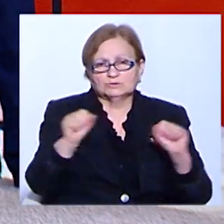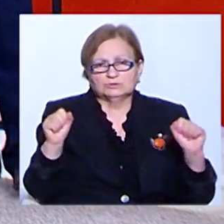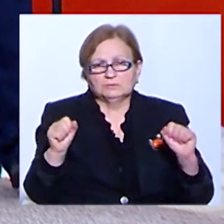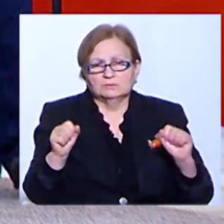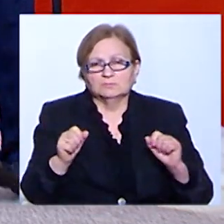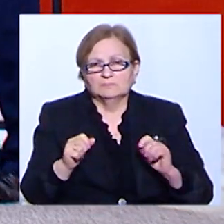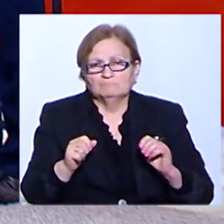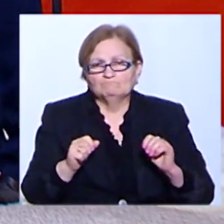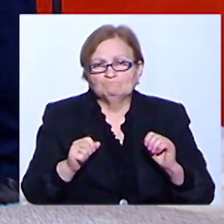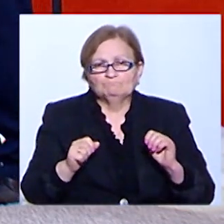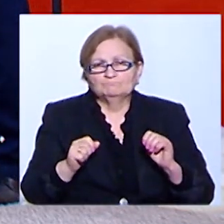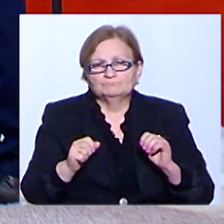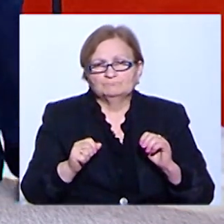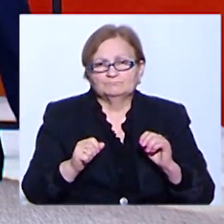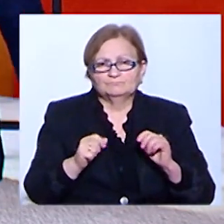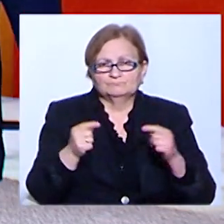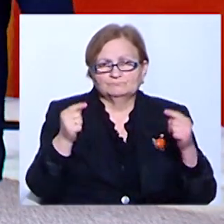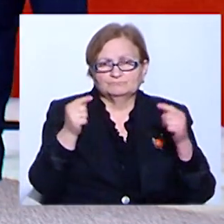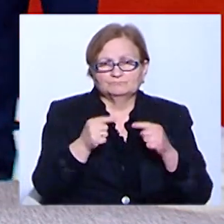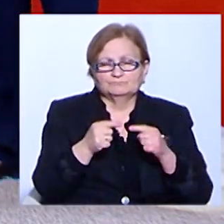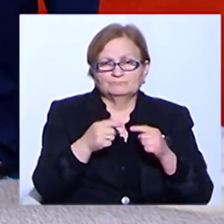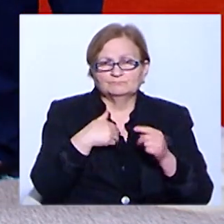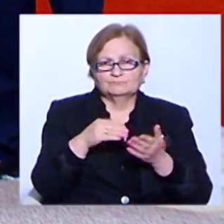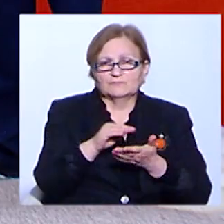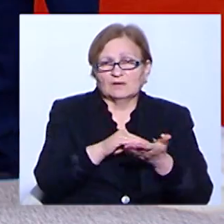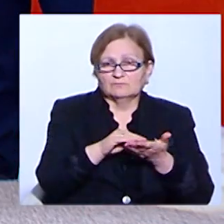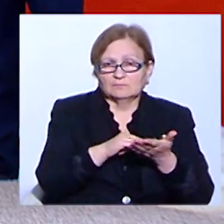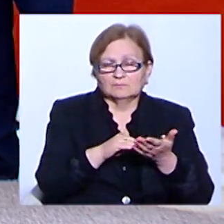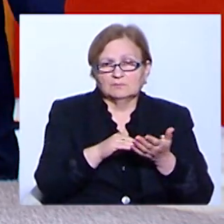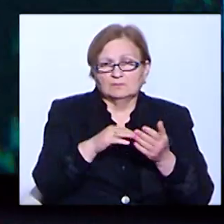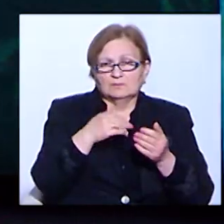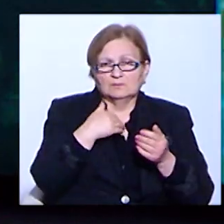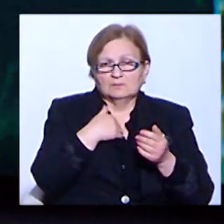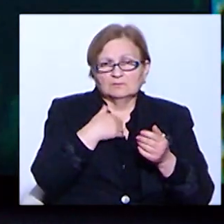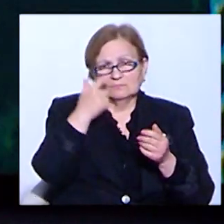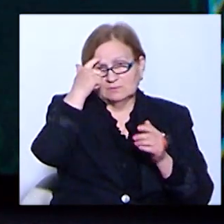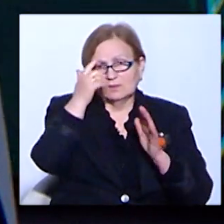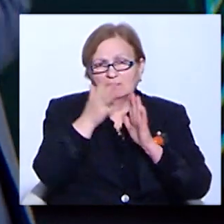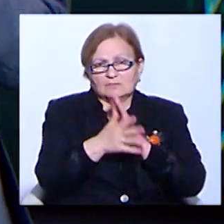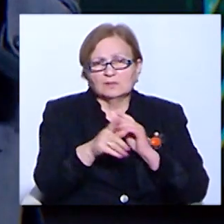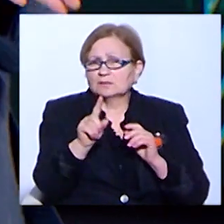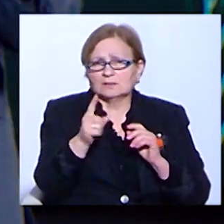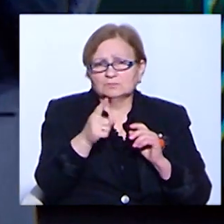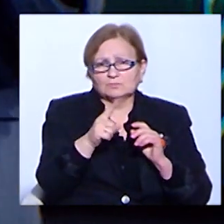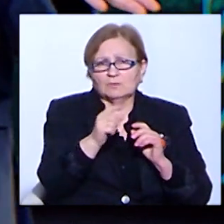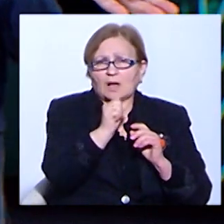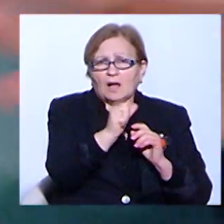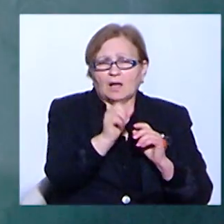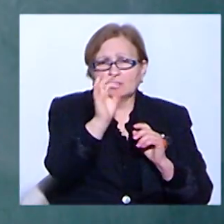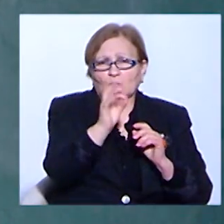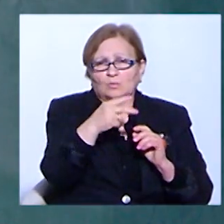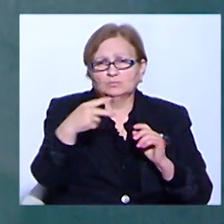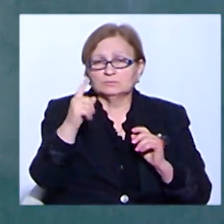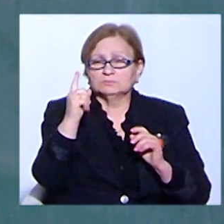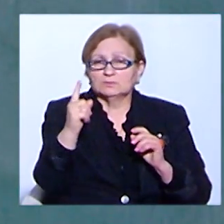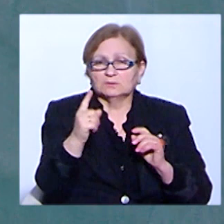არის აქ ასევე მნიშვნელში. შესაბამისად აი გავიმეორეთ და ჩემი აზრით გავიგეთ კიდევაც რატომ არის ა ხარისხად 0 1.